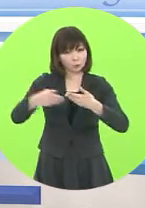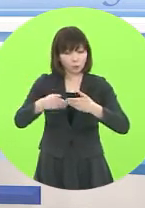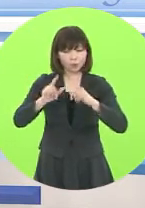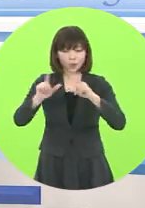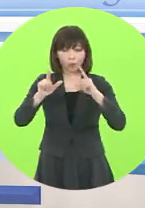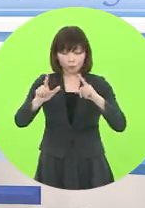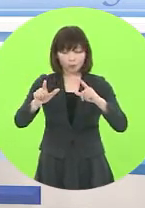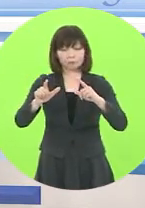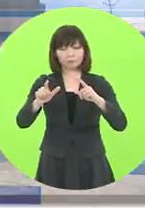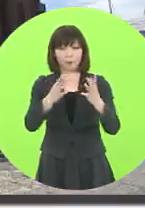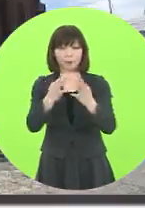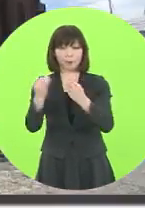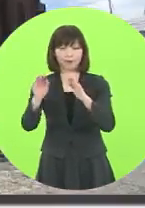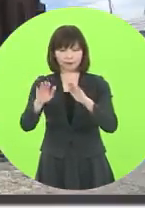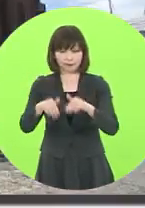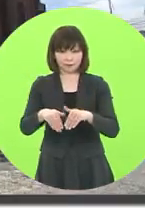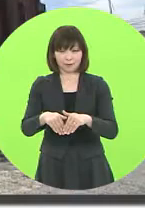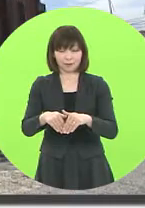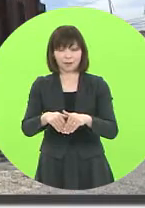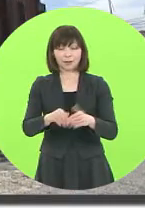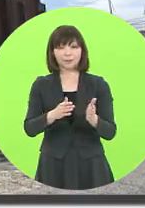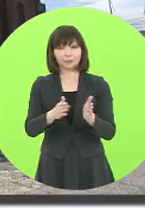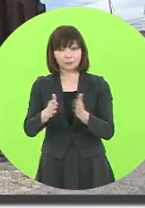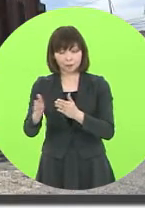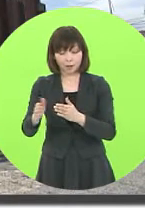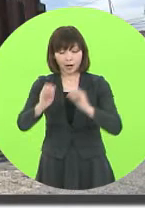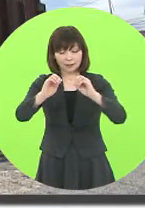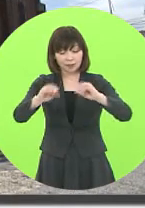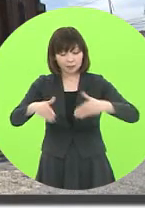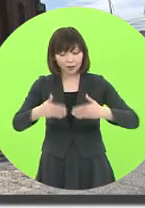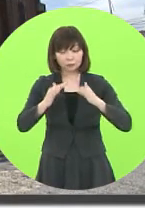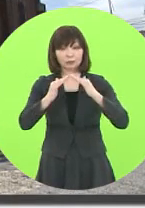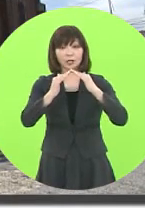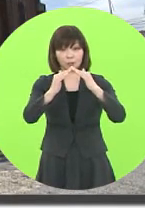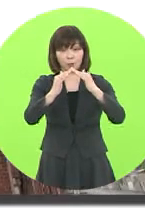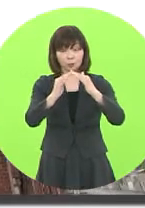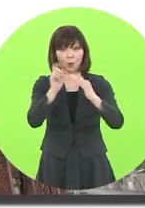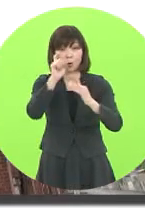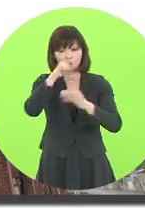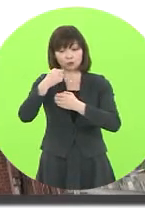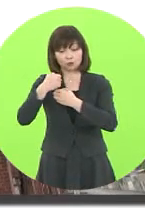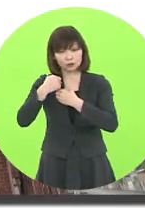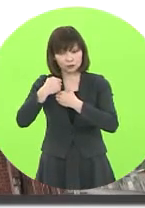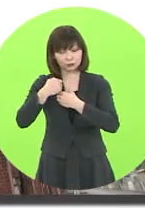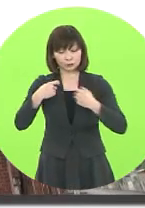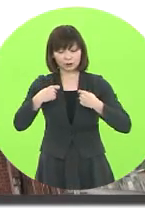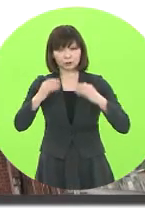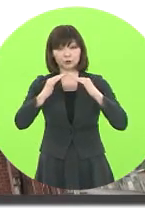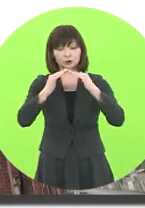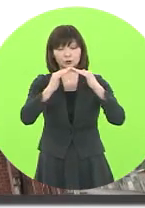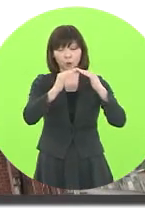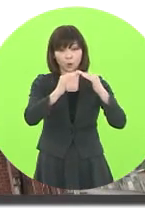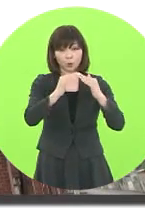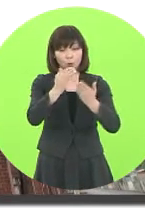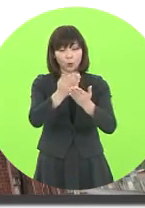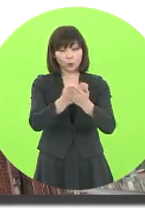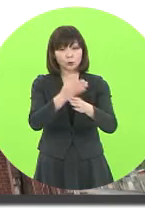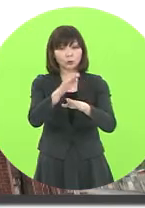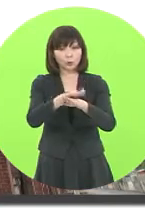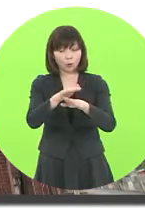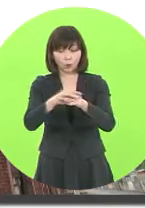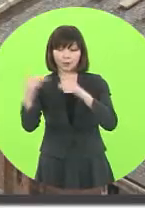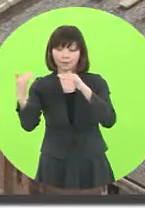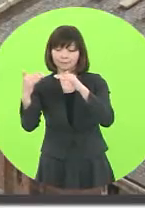い、 一方委員会の中では被爆建物である旧陸軍被服支廠の保存のあり方について議論がありました